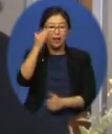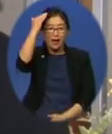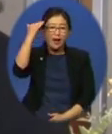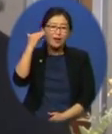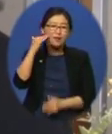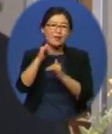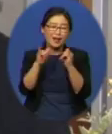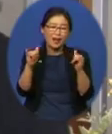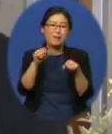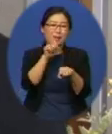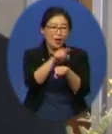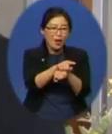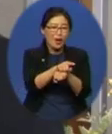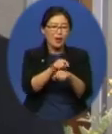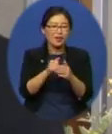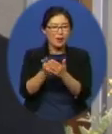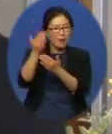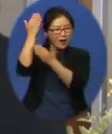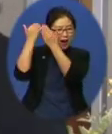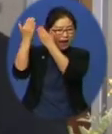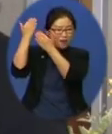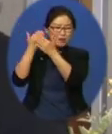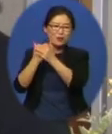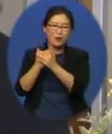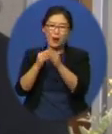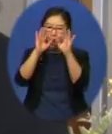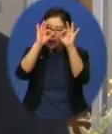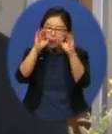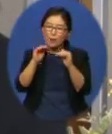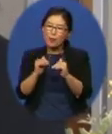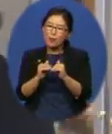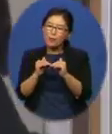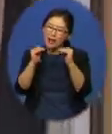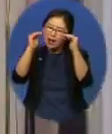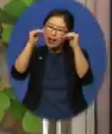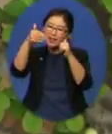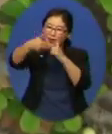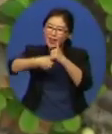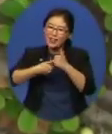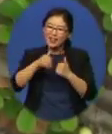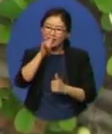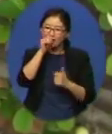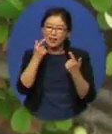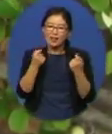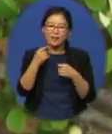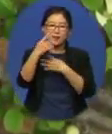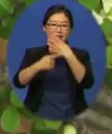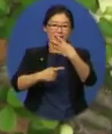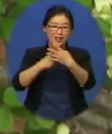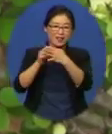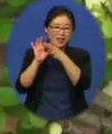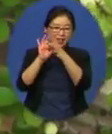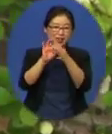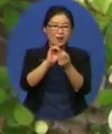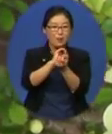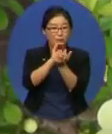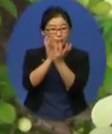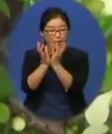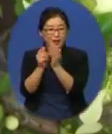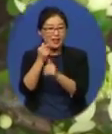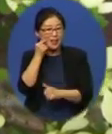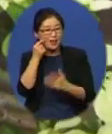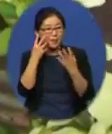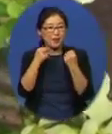예전 오래도록 보고 자랐던 것들이 그게 은연중에 나타나는 것 같아요. 사계절 꽃이 피며 분재로 인기가